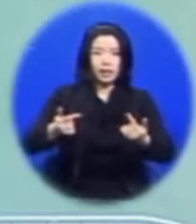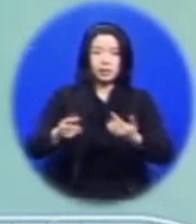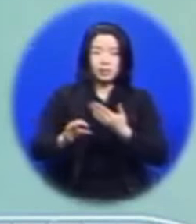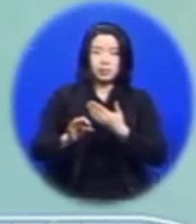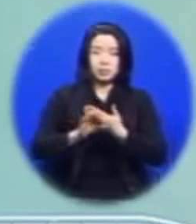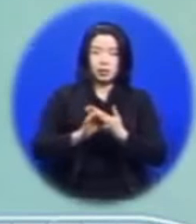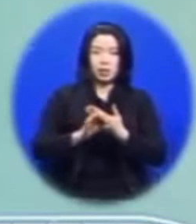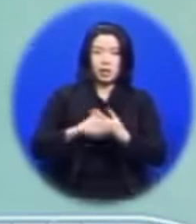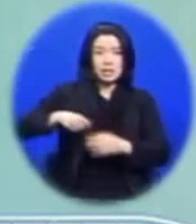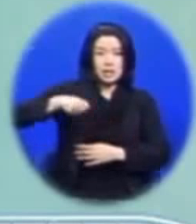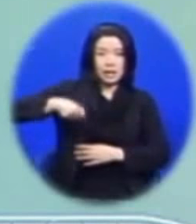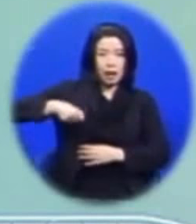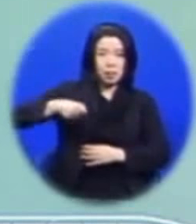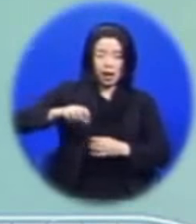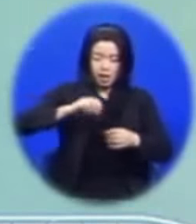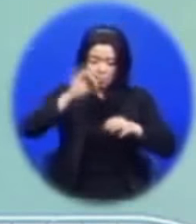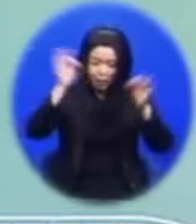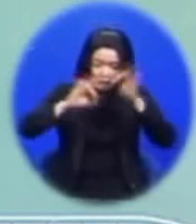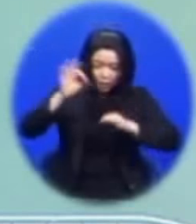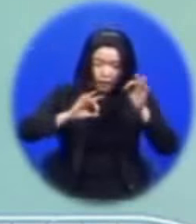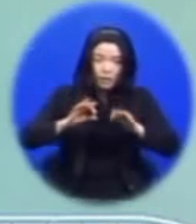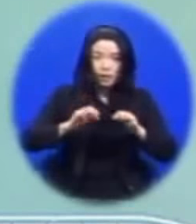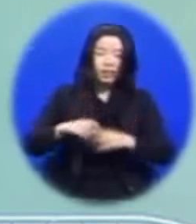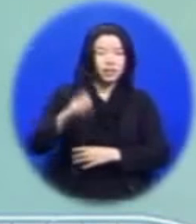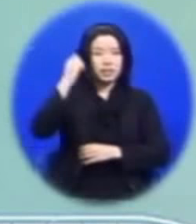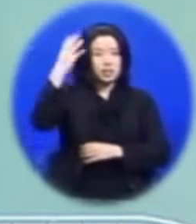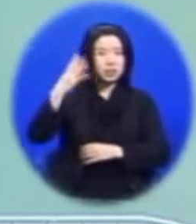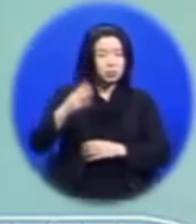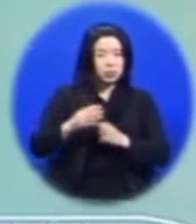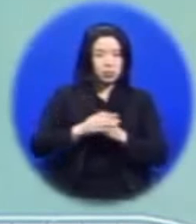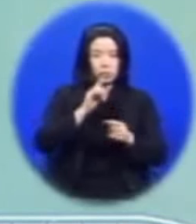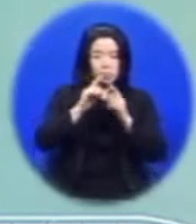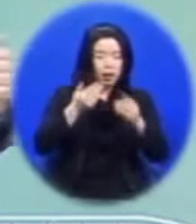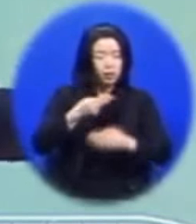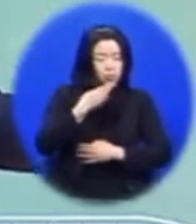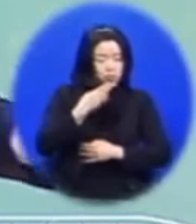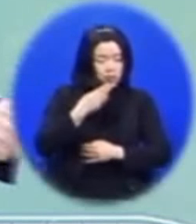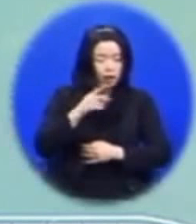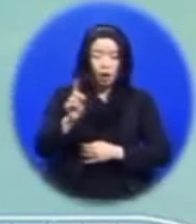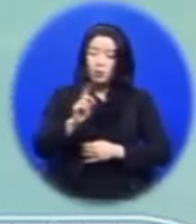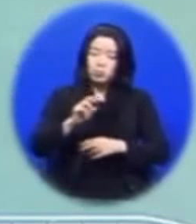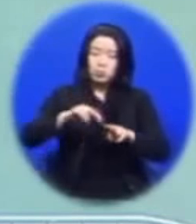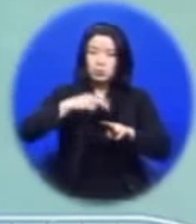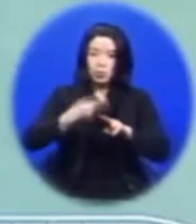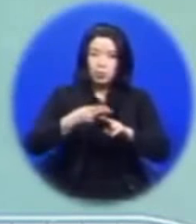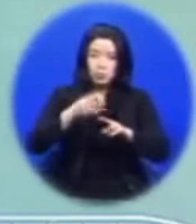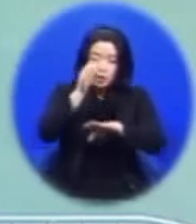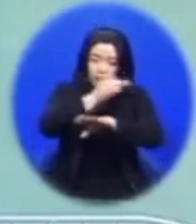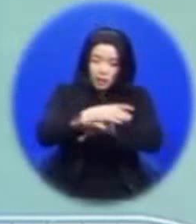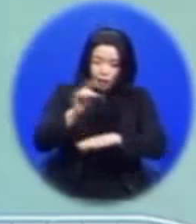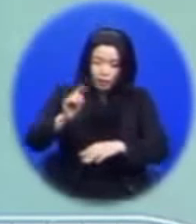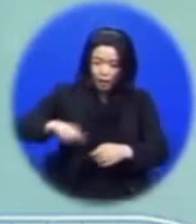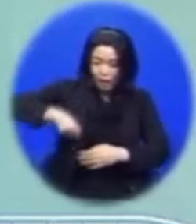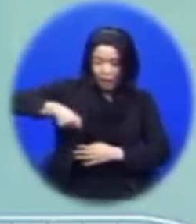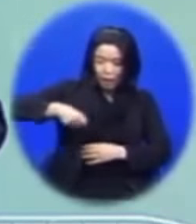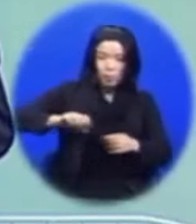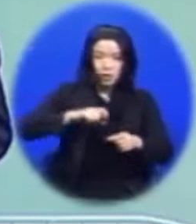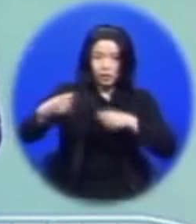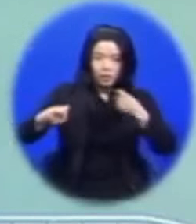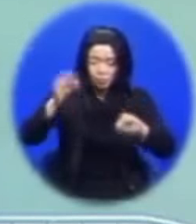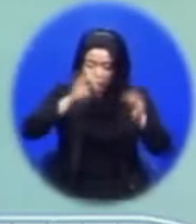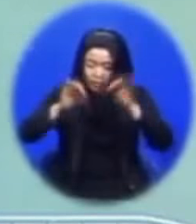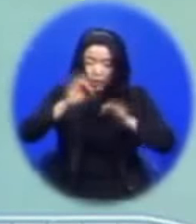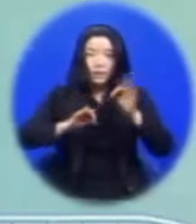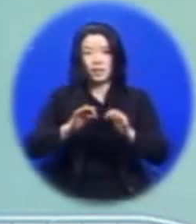가방을 뒤집니다 뭐 잊어버리고 이야기를 안 하시나 그래서 무슨 선물 사왔나 이 뒤져요